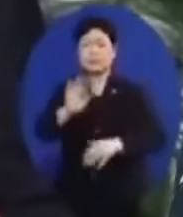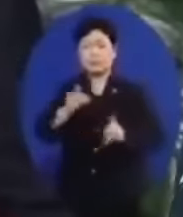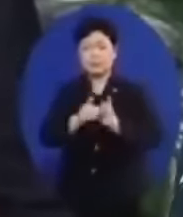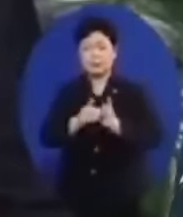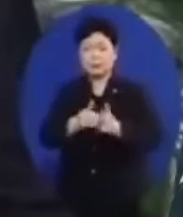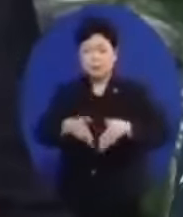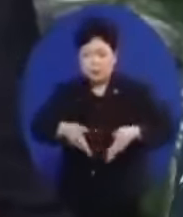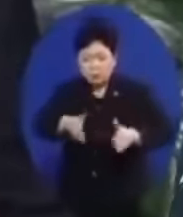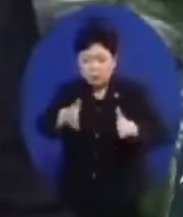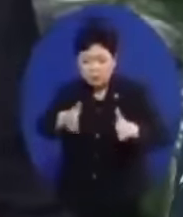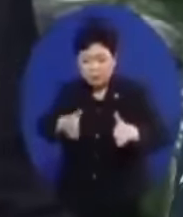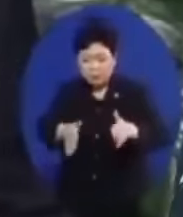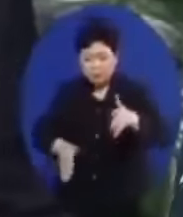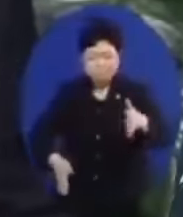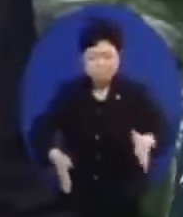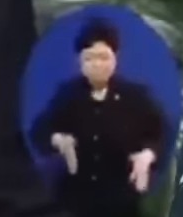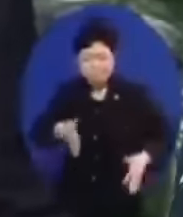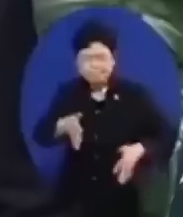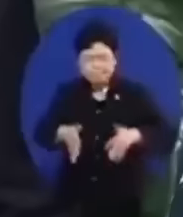나갈 길을 찾을 수가 없어요.